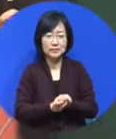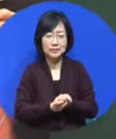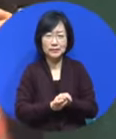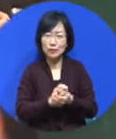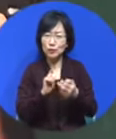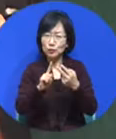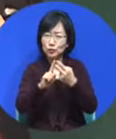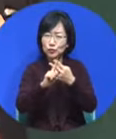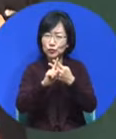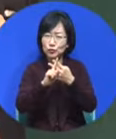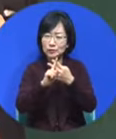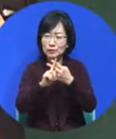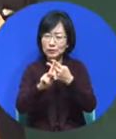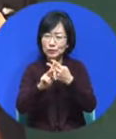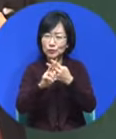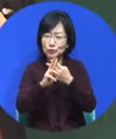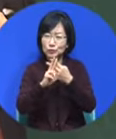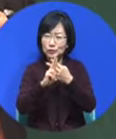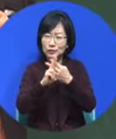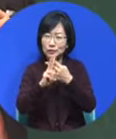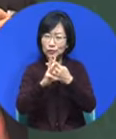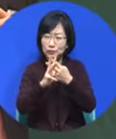겁니다 아는